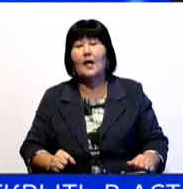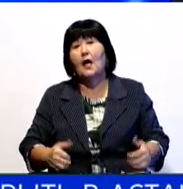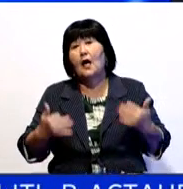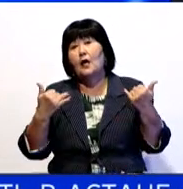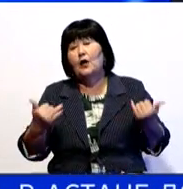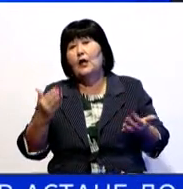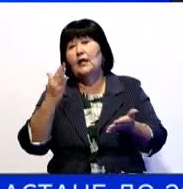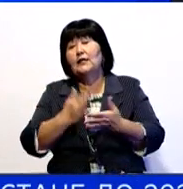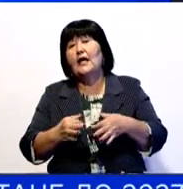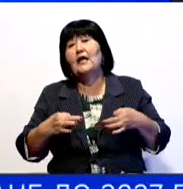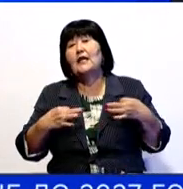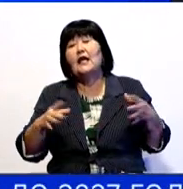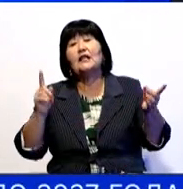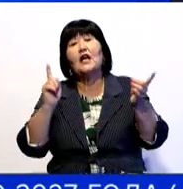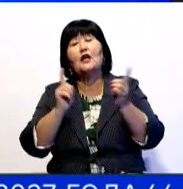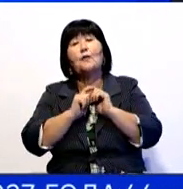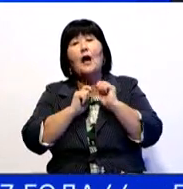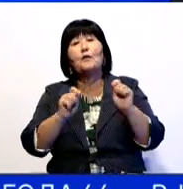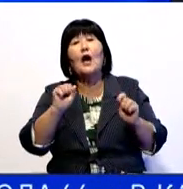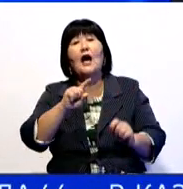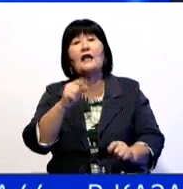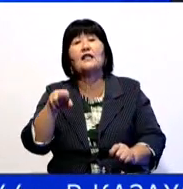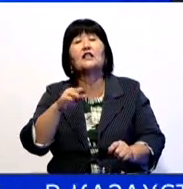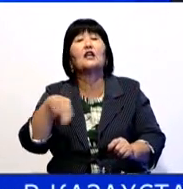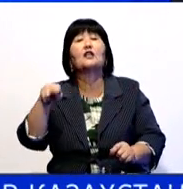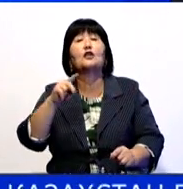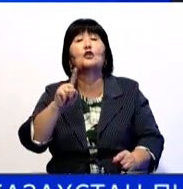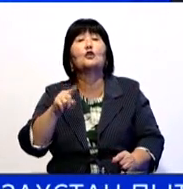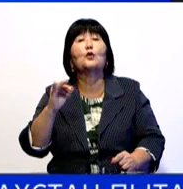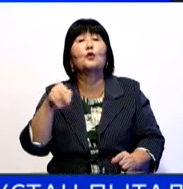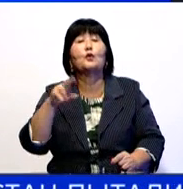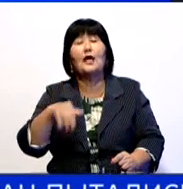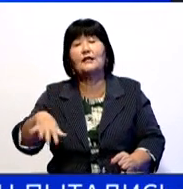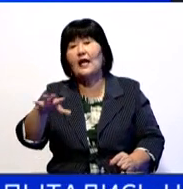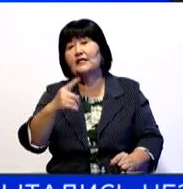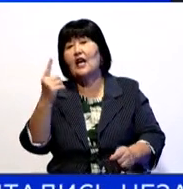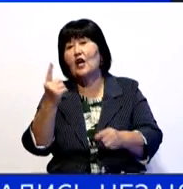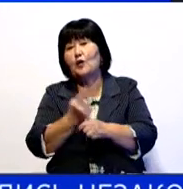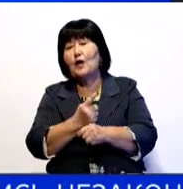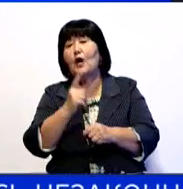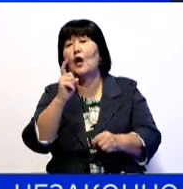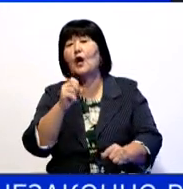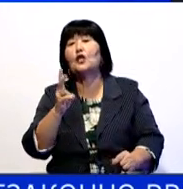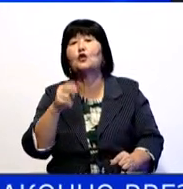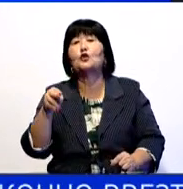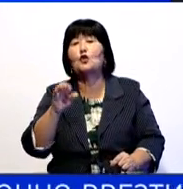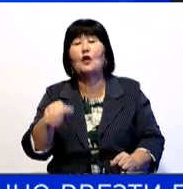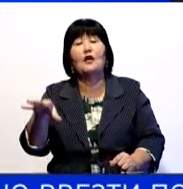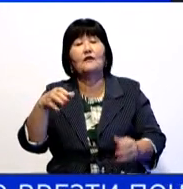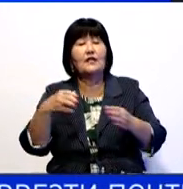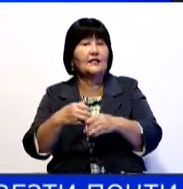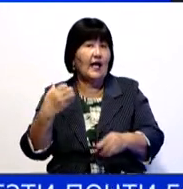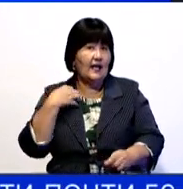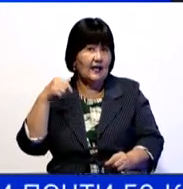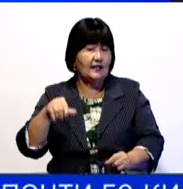Сегодня состоялась торжественная встреча призеров Азиады по дзюдо. Напомним, на континентальном первенстве Ханчжоу все члены сборной страны от